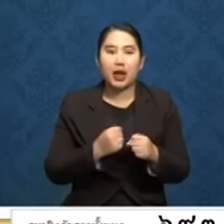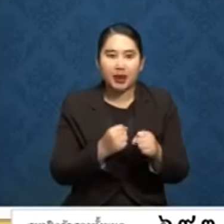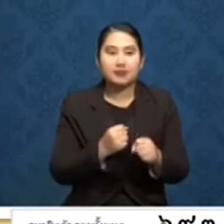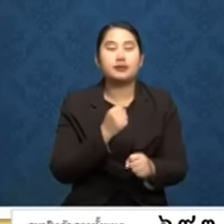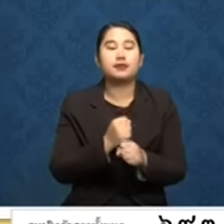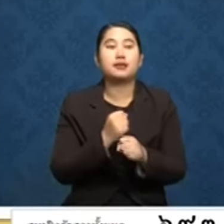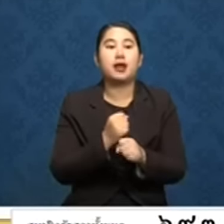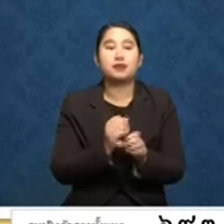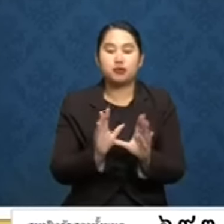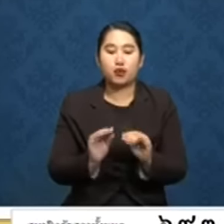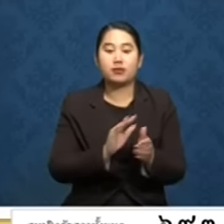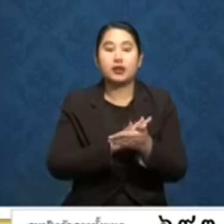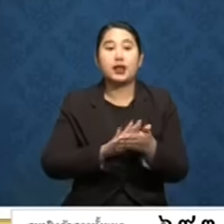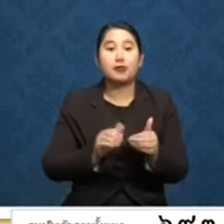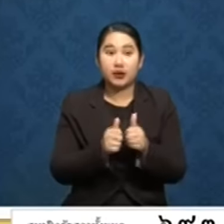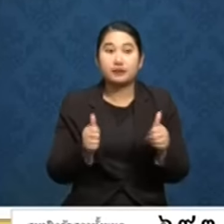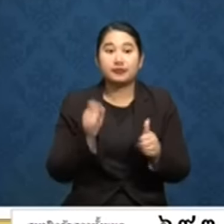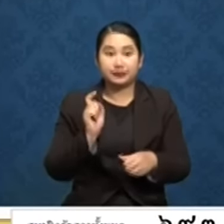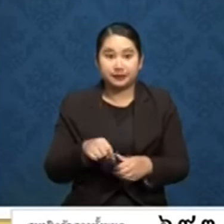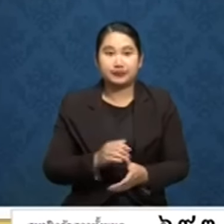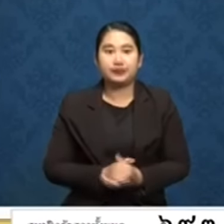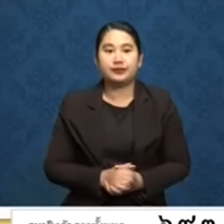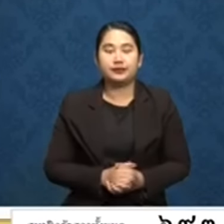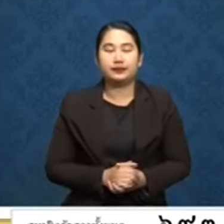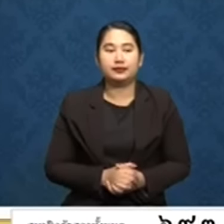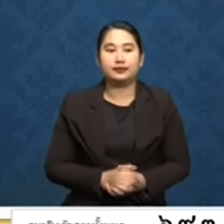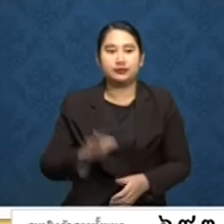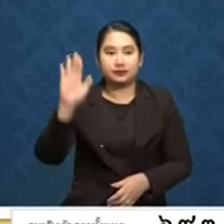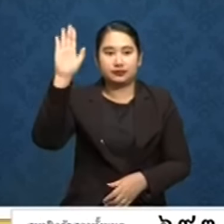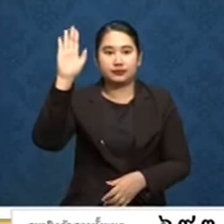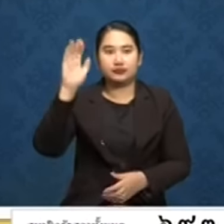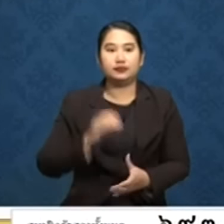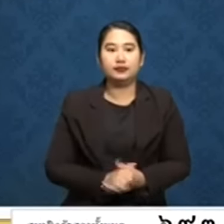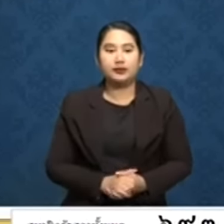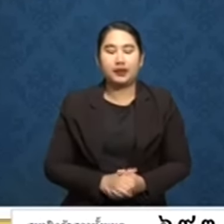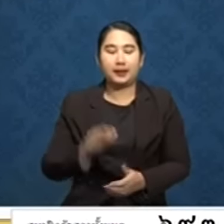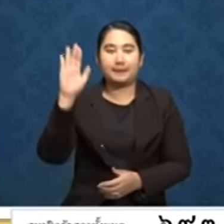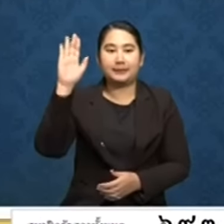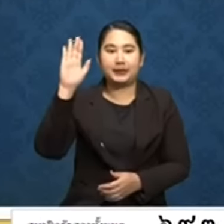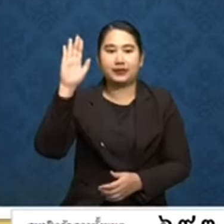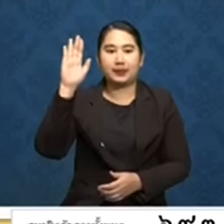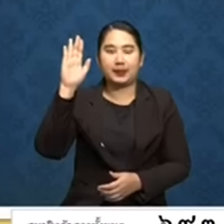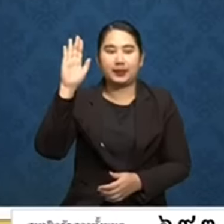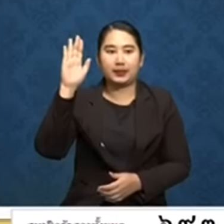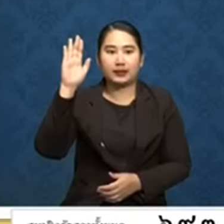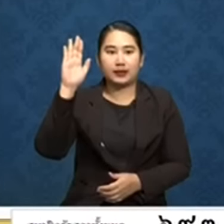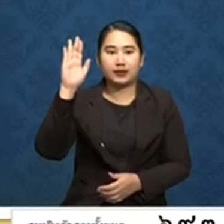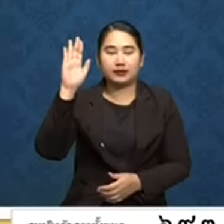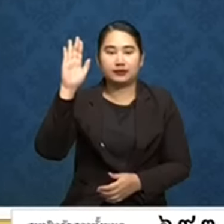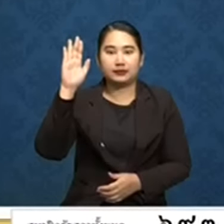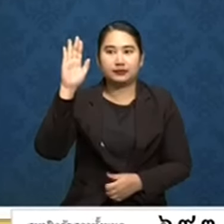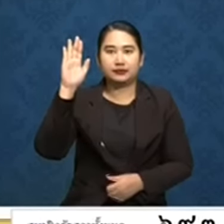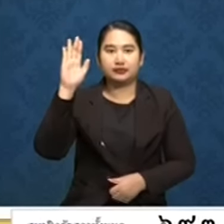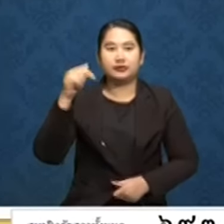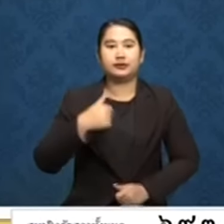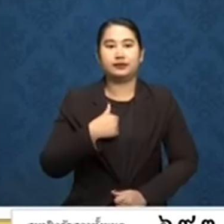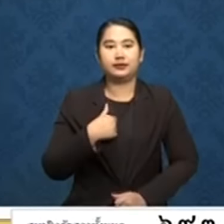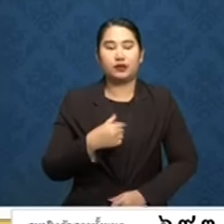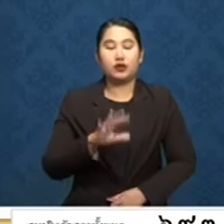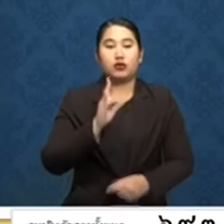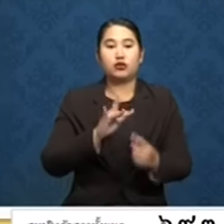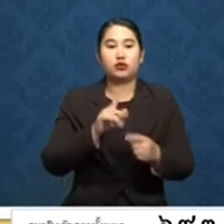ให้การประชุมดำเนินไปด้วยดีนะครับ ท่านประธานครับท่านประธานครับ ทางนี้ครับท่านประธานครับผมชุติพงศ์วิวัฒน์โย